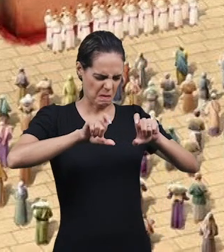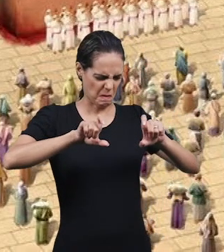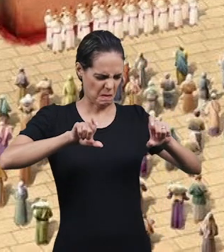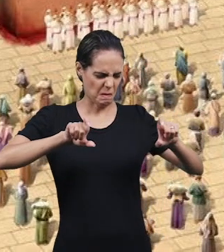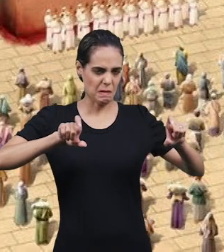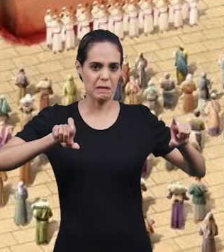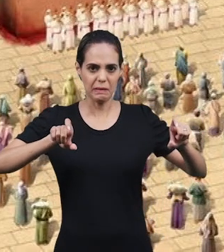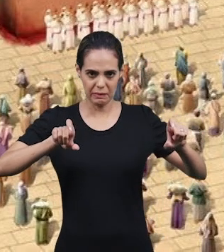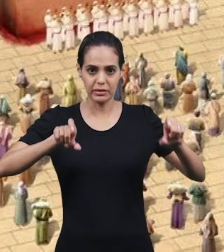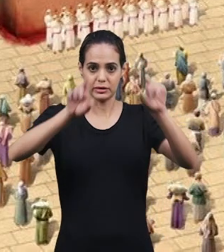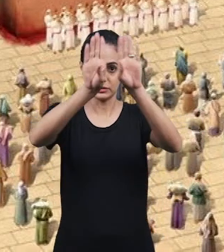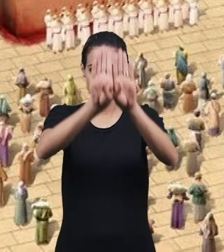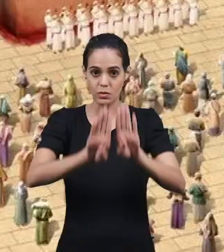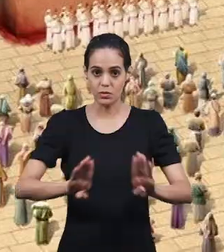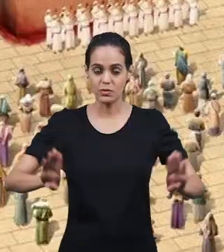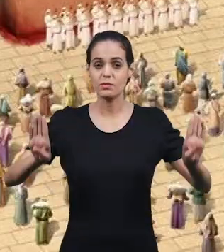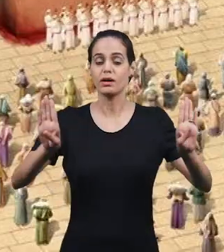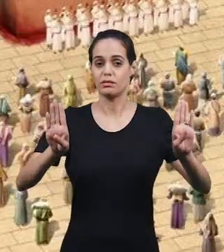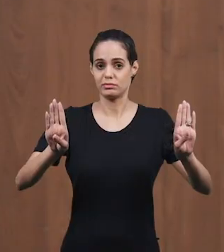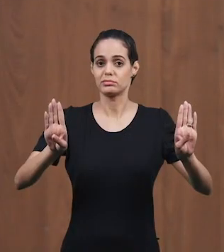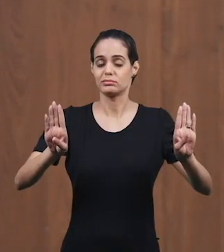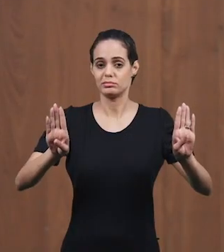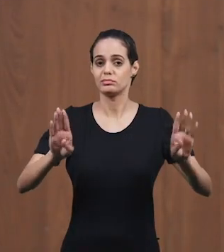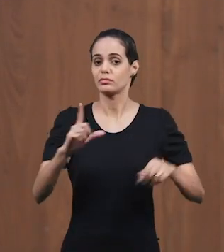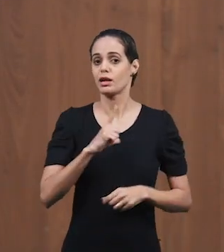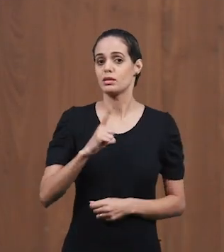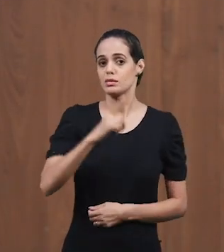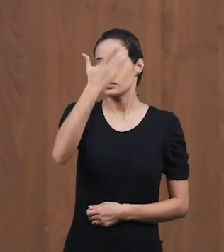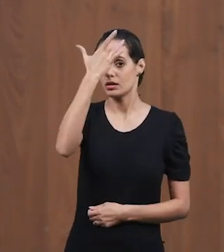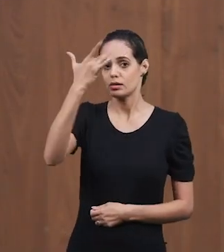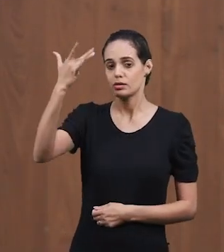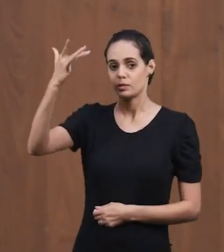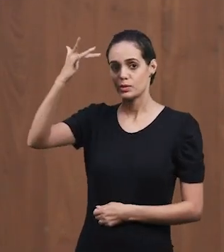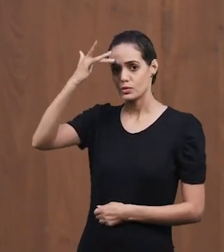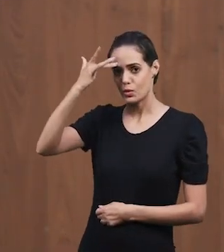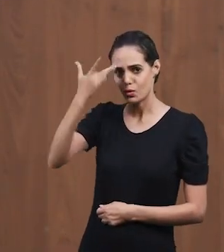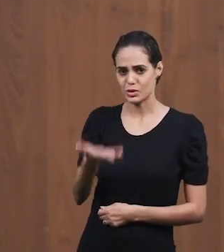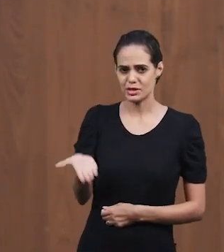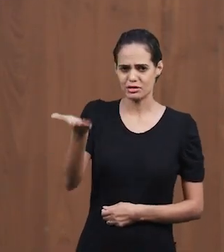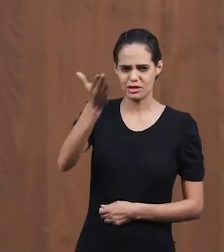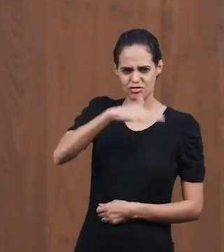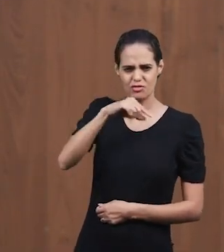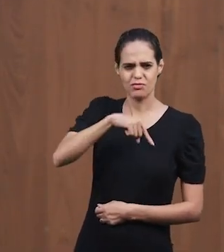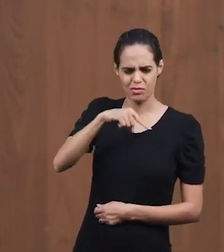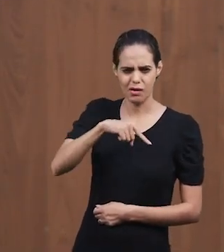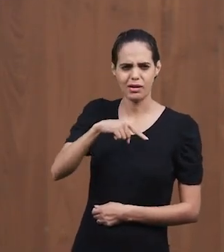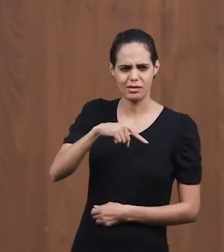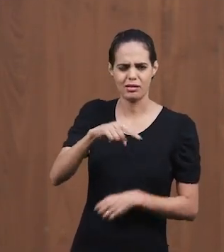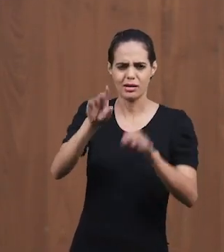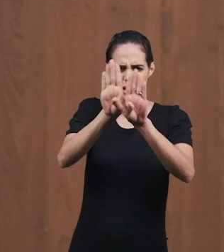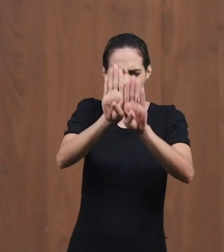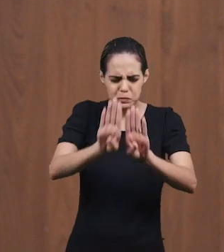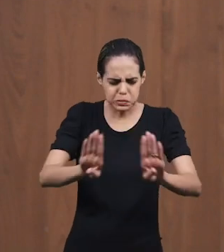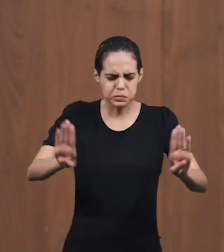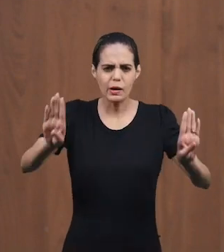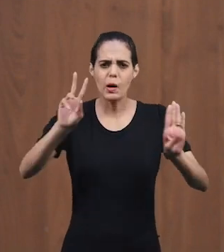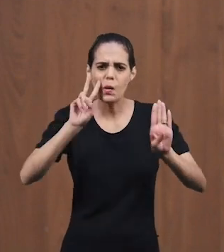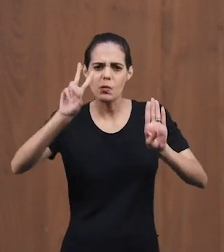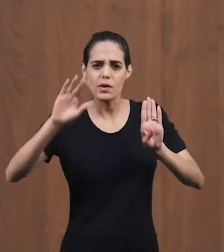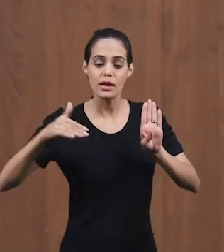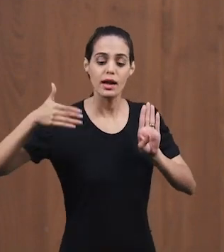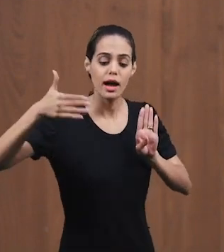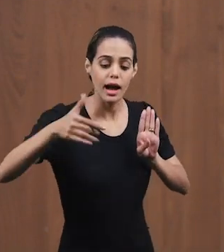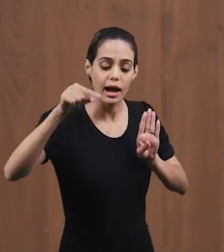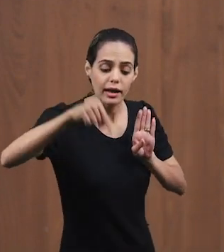était le voile du temple. Elle était à l'intérieur. Et les personnes qui étaient à l'extérieur, le voile